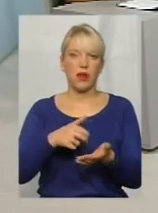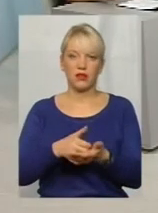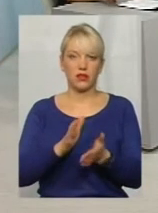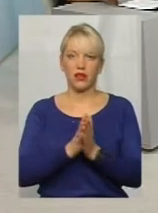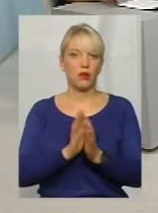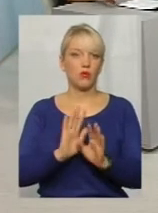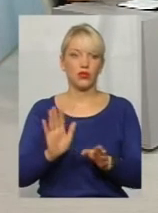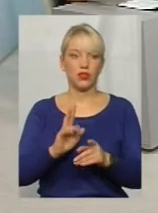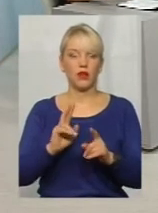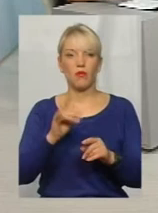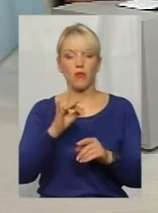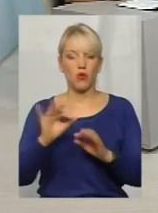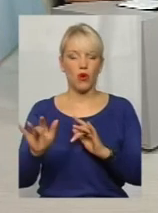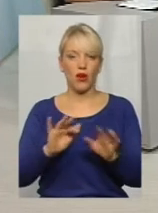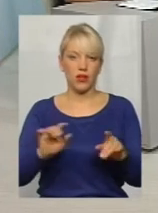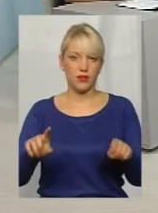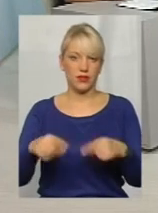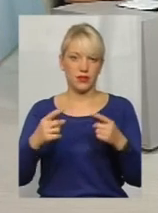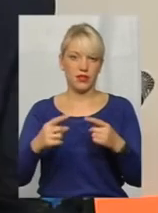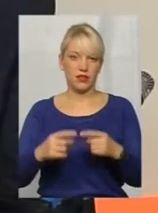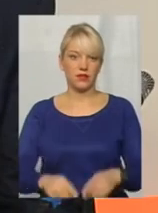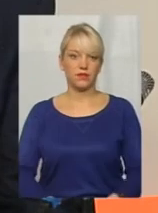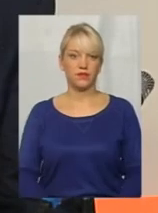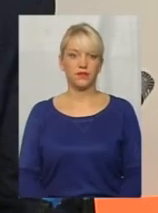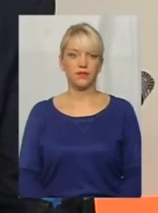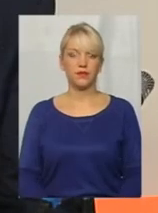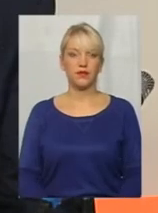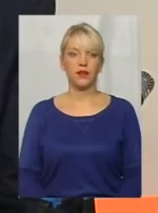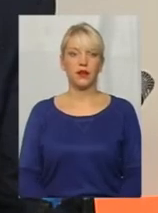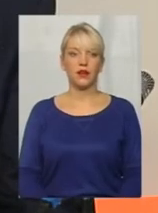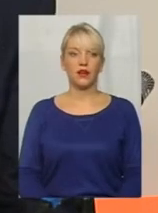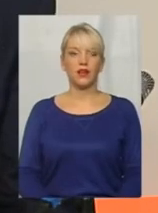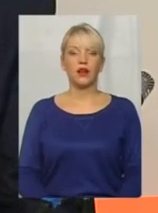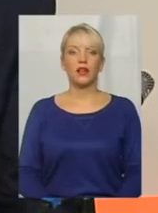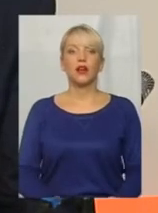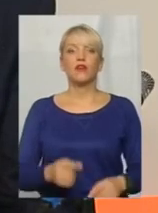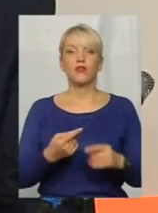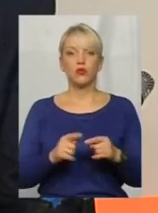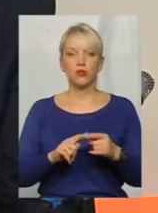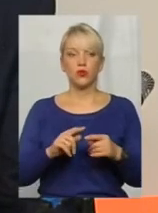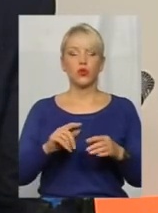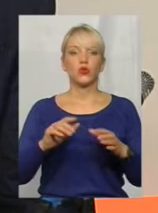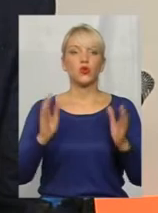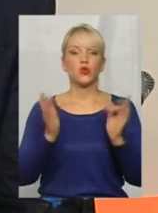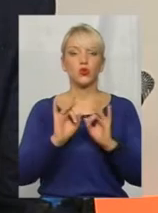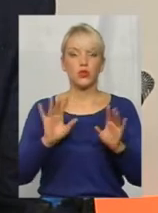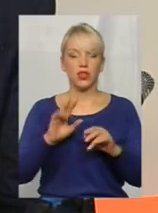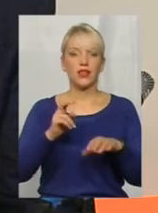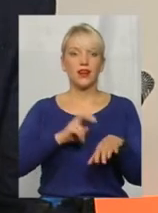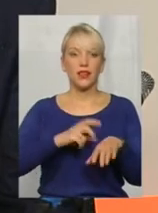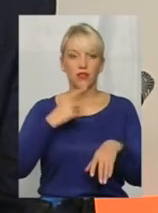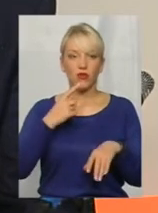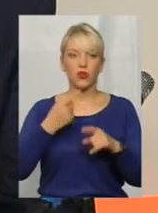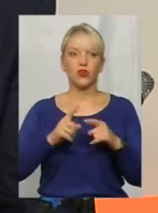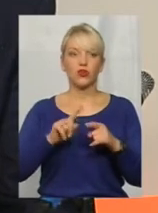просили реанімаційних дій, як ми бачили в сюжеті. З даного сюжету було видно, що лікар сказала, що у даному